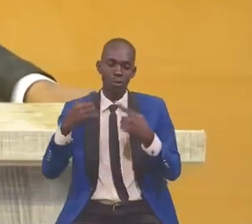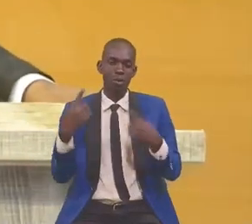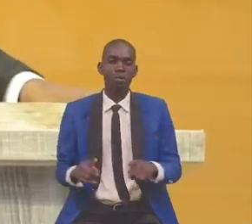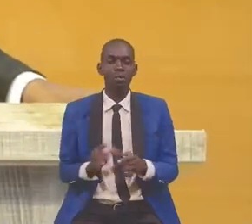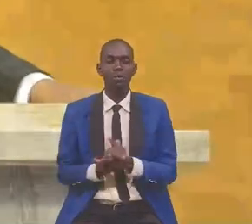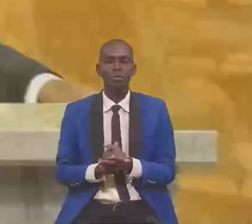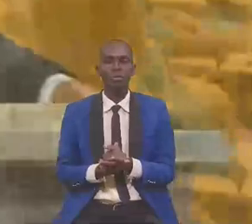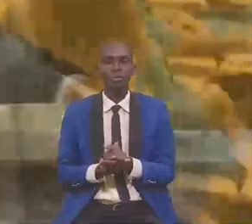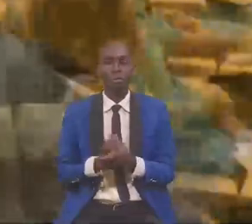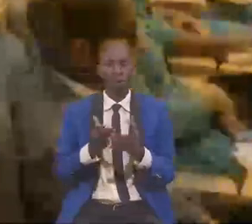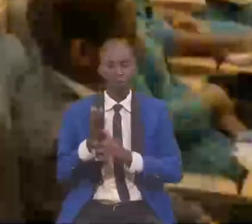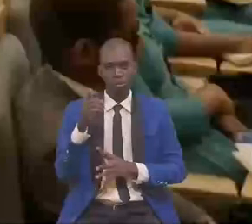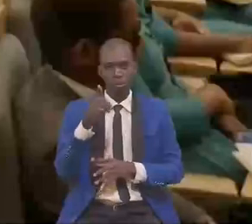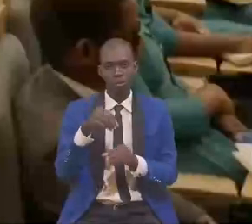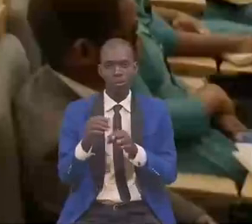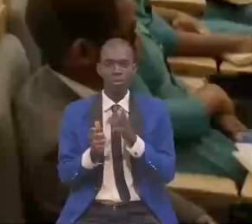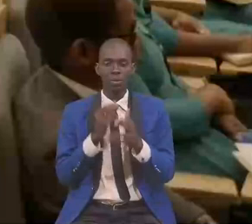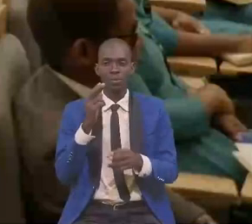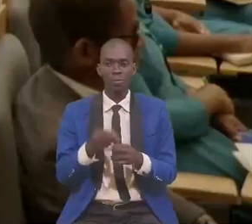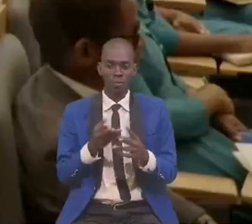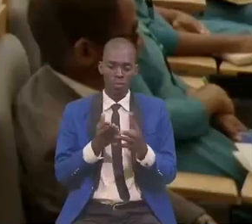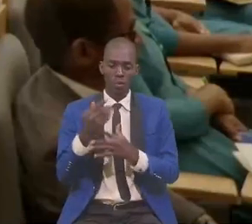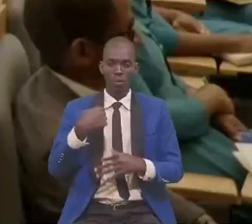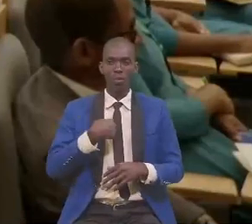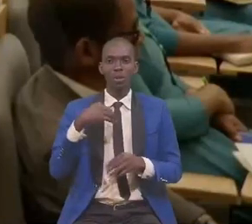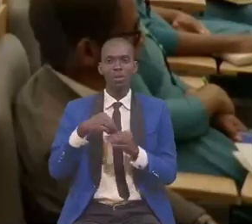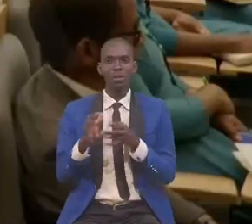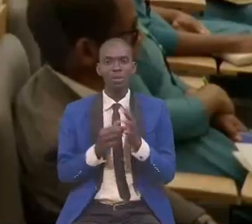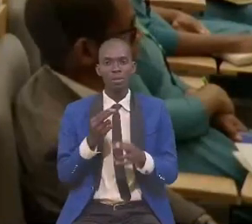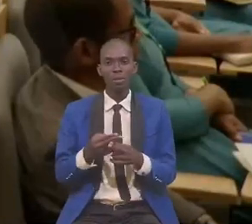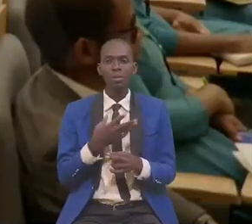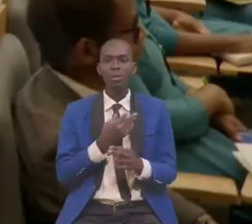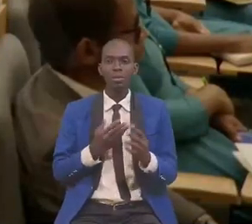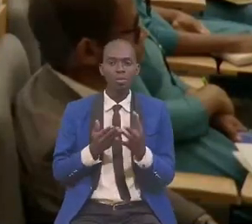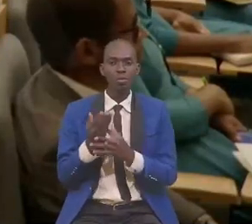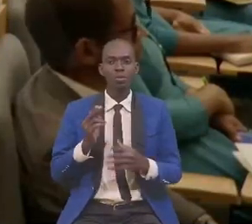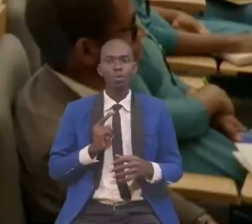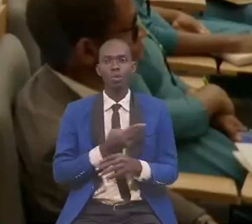toi, à travers moi, et à travers nous tous, le